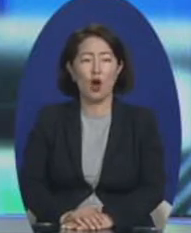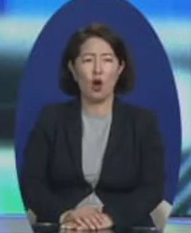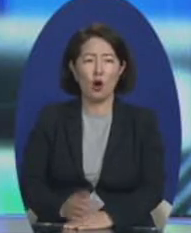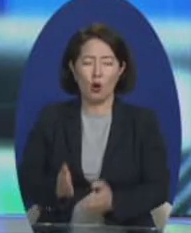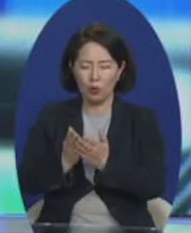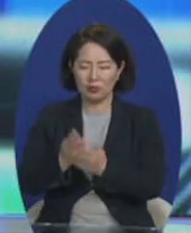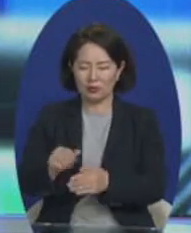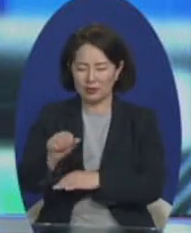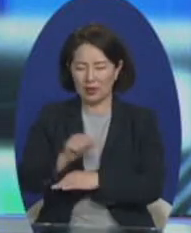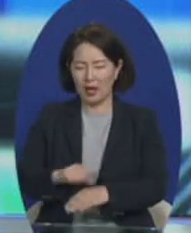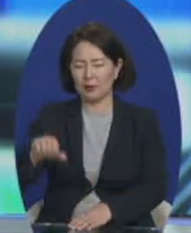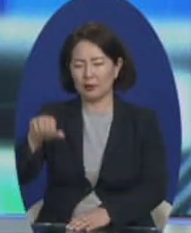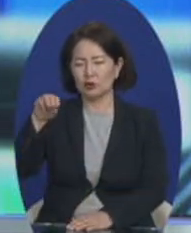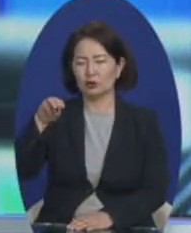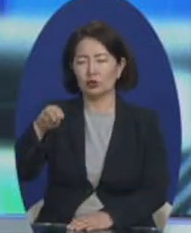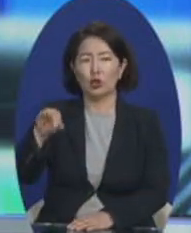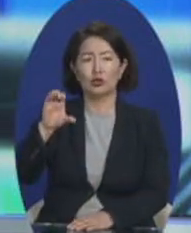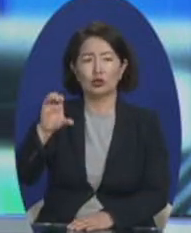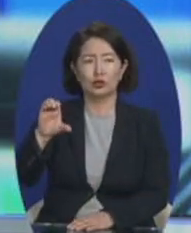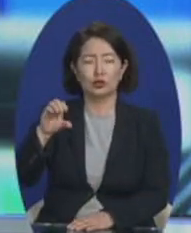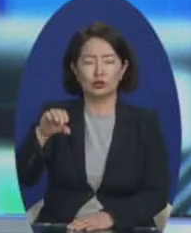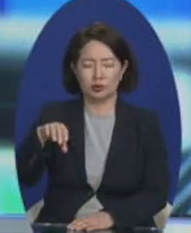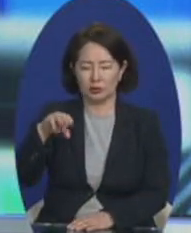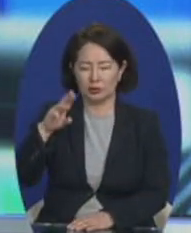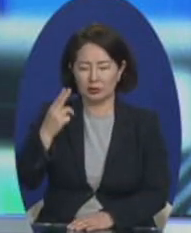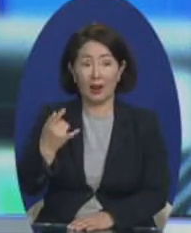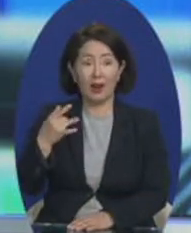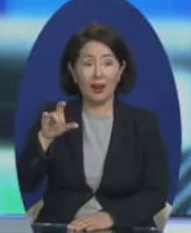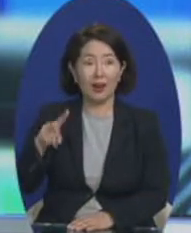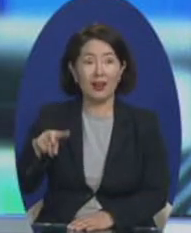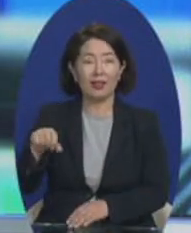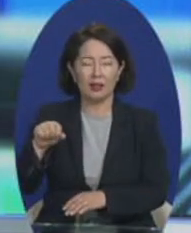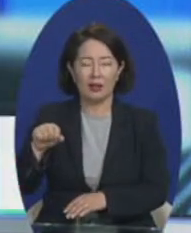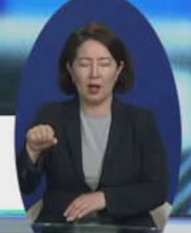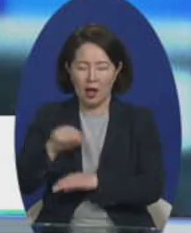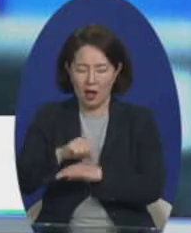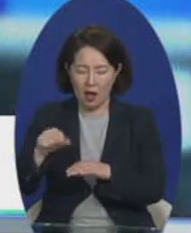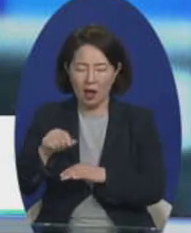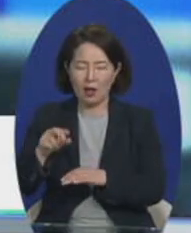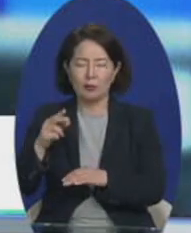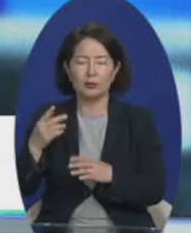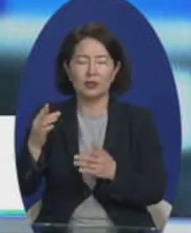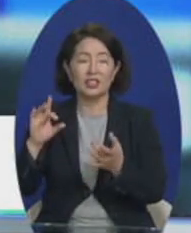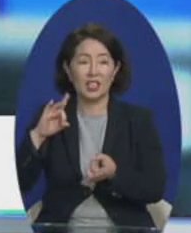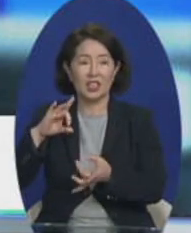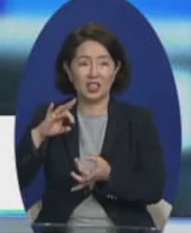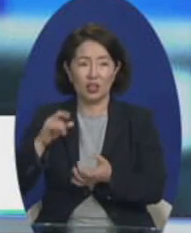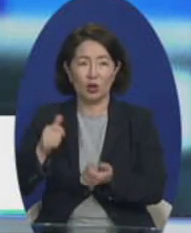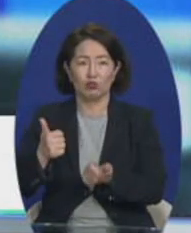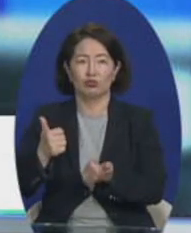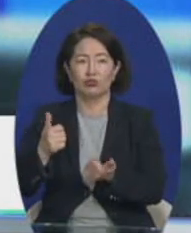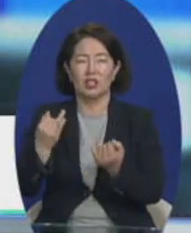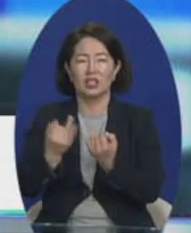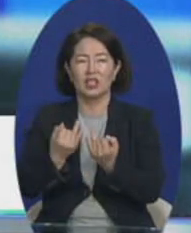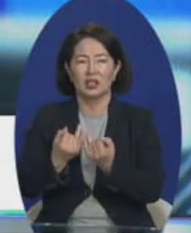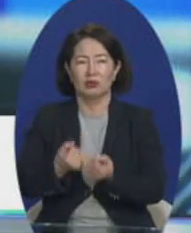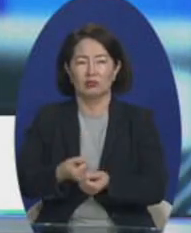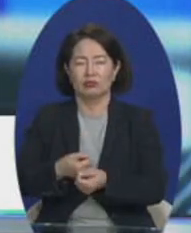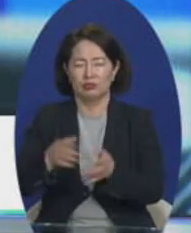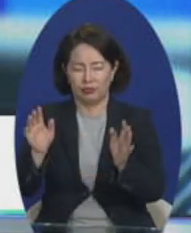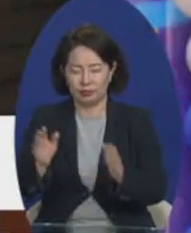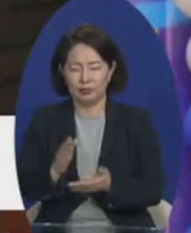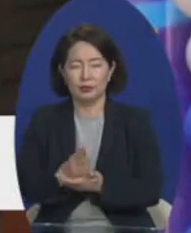Хөлсгөл аймгийн тосон цэнгэл суманд өндөр хурдны интернет өхий гуруулсан үйлчилгээ нэвтрэлээ. Ингэснээр тус аймгийн 3 сумын иргэд энэ үйлчилгээг хэрэглэх боломжтой болж байна.